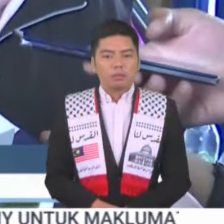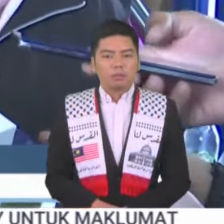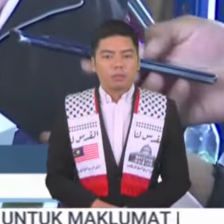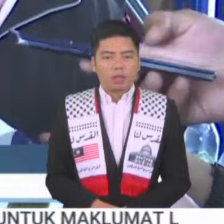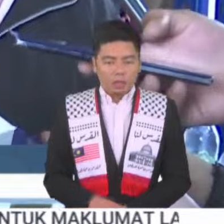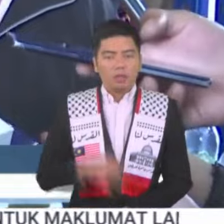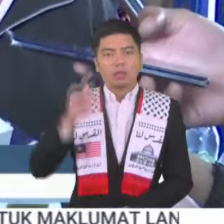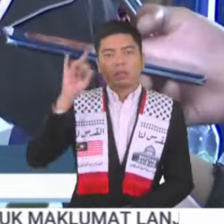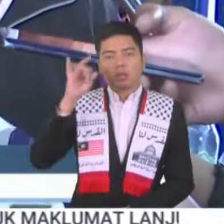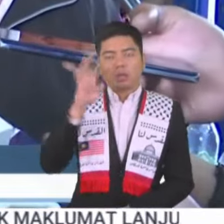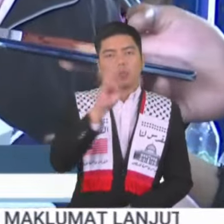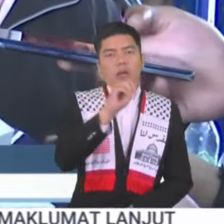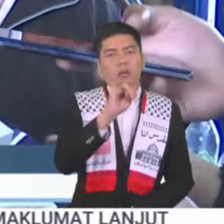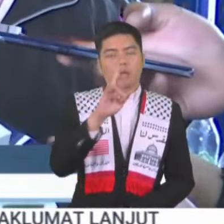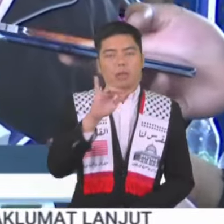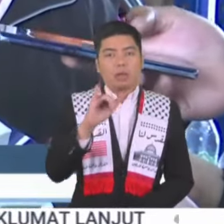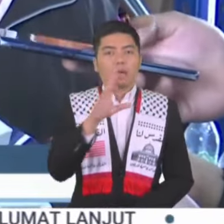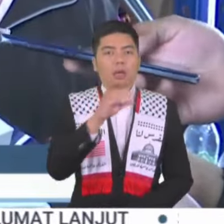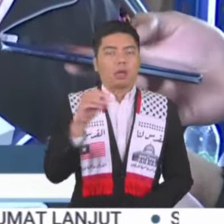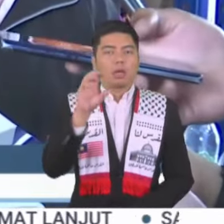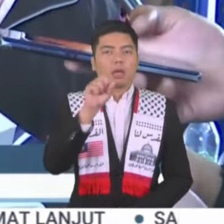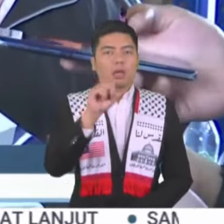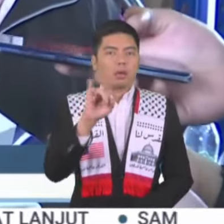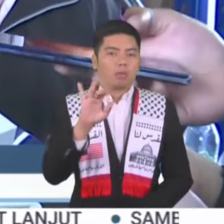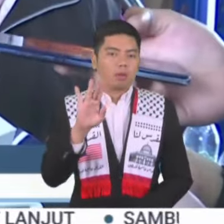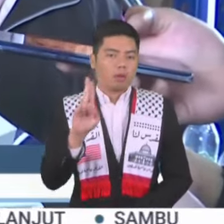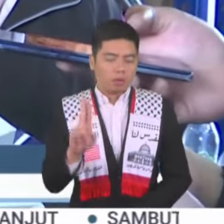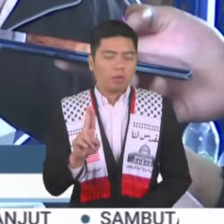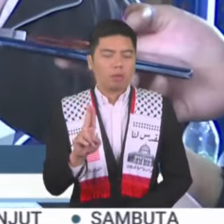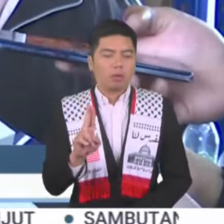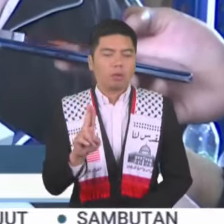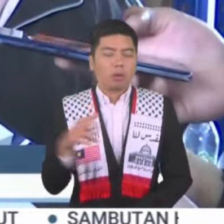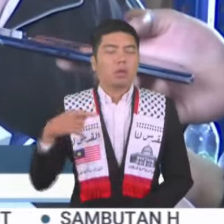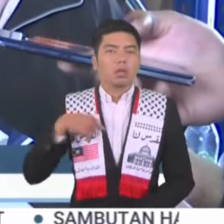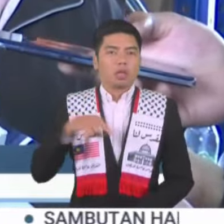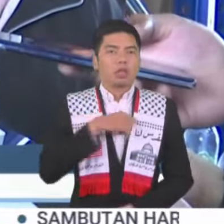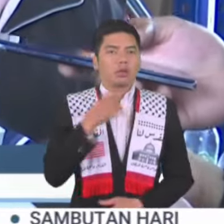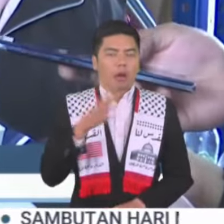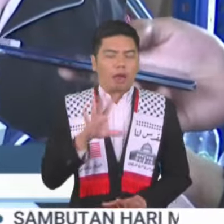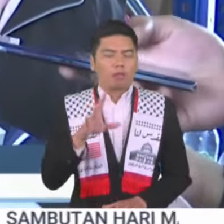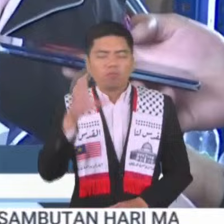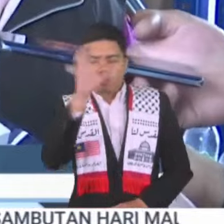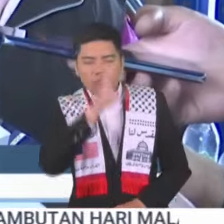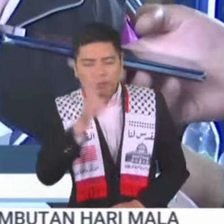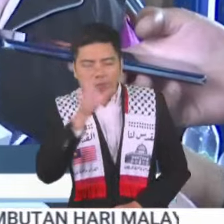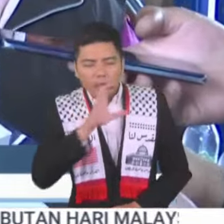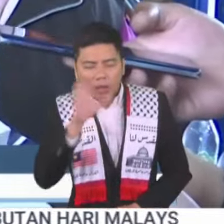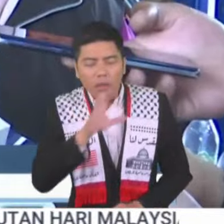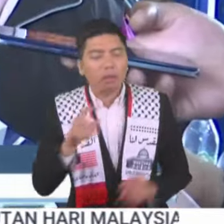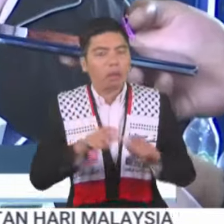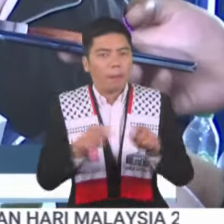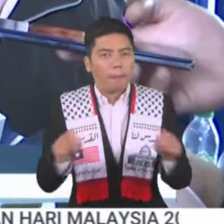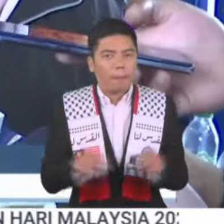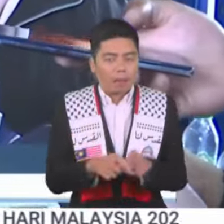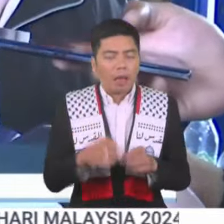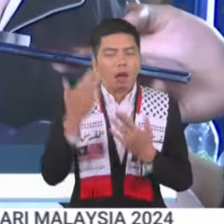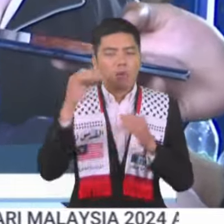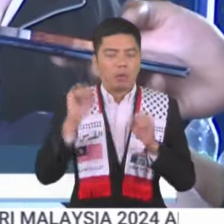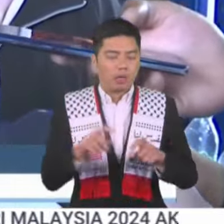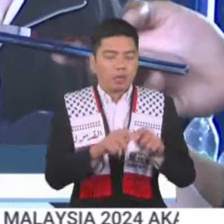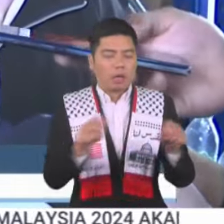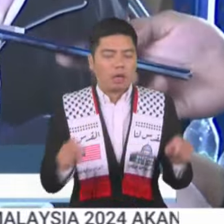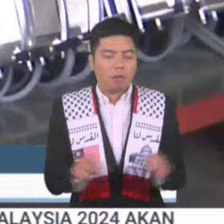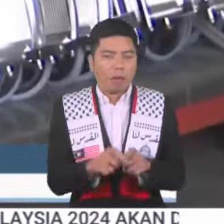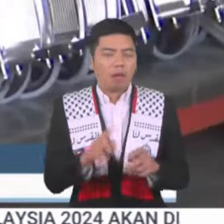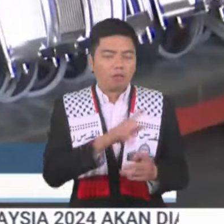Sibu. Kita tengah mengenal pasti lokasi yang bersesuaian. Kita takut kalau Sibu,